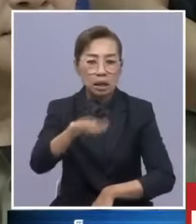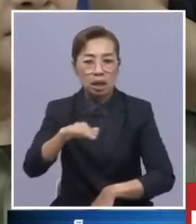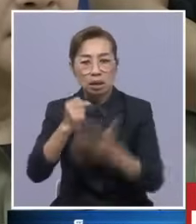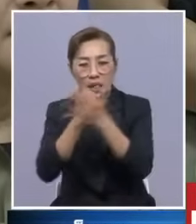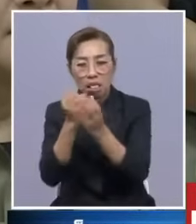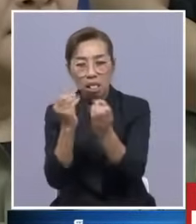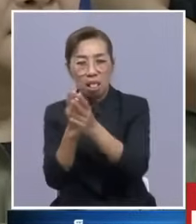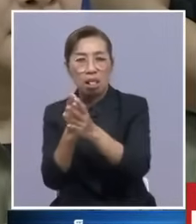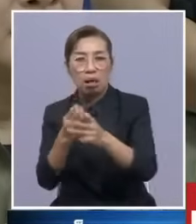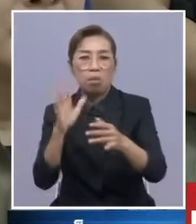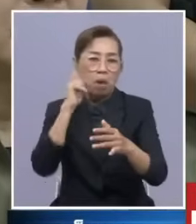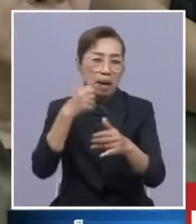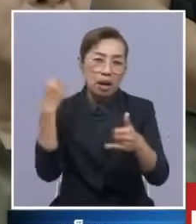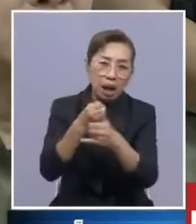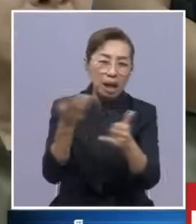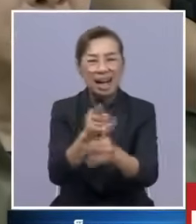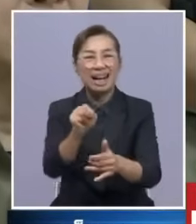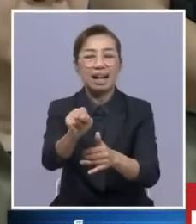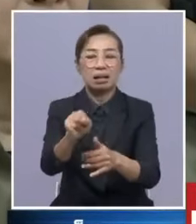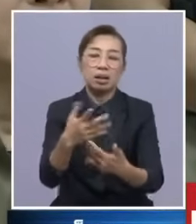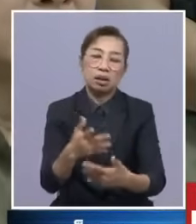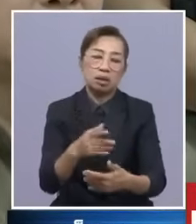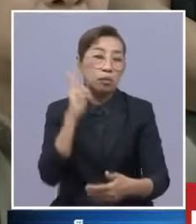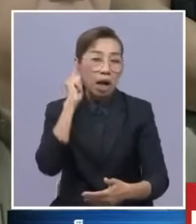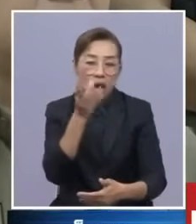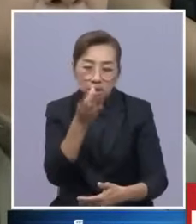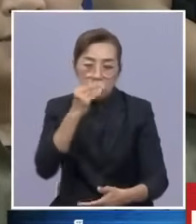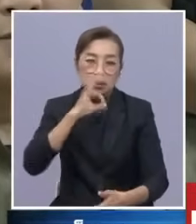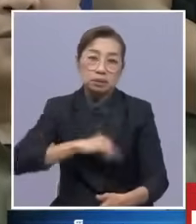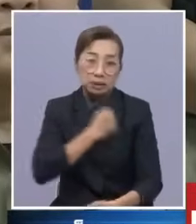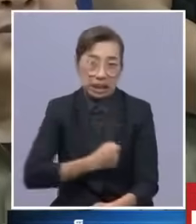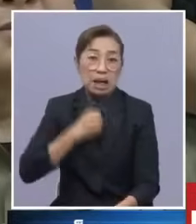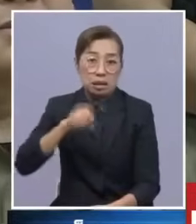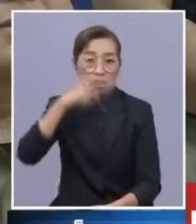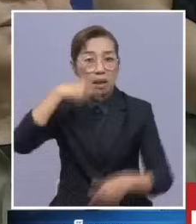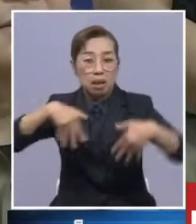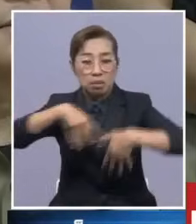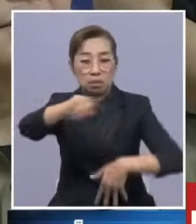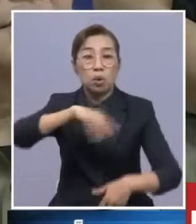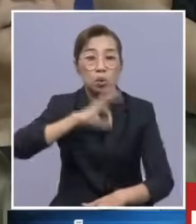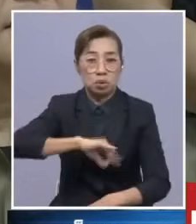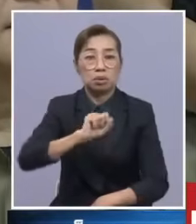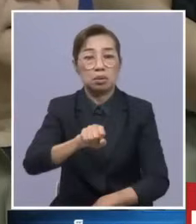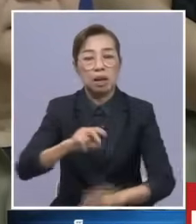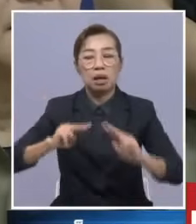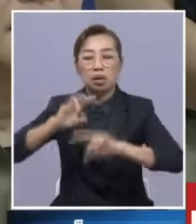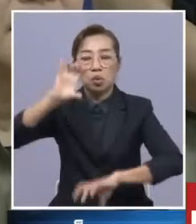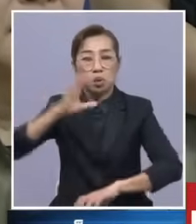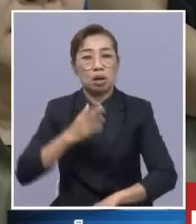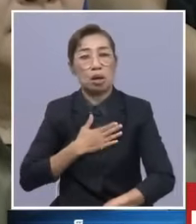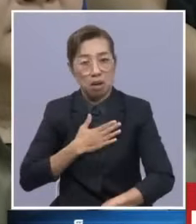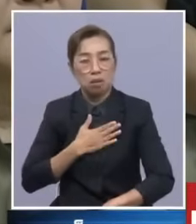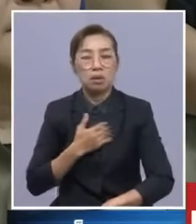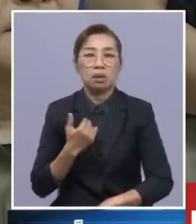ก็เป็นความเศร้าโศกในความรู้สึกของพี่น้องคนไทยนะครับซึ่งกระทรวงมหาดไทยเองนะที่แล้วมา